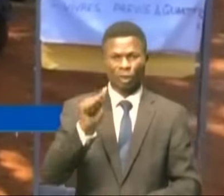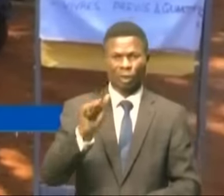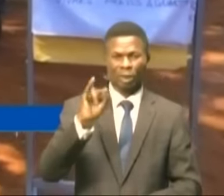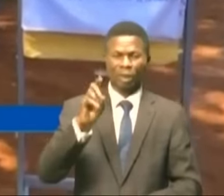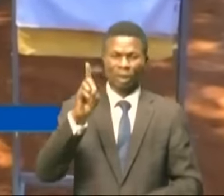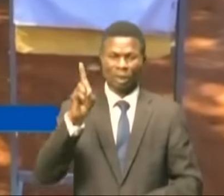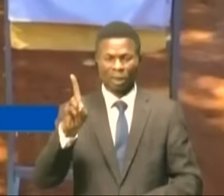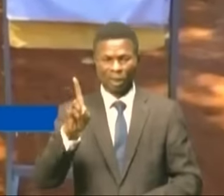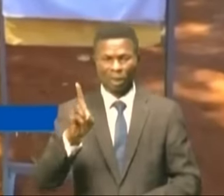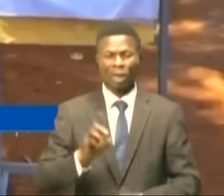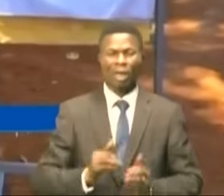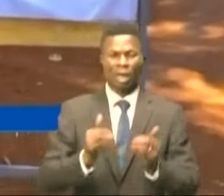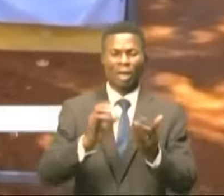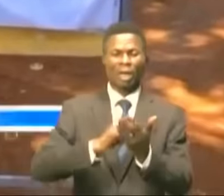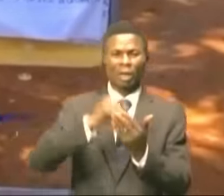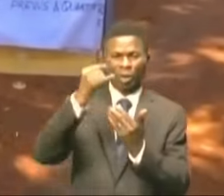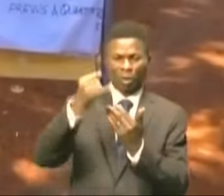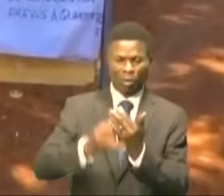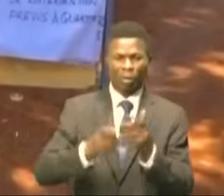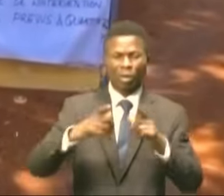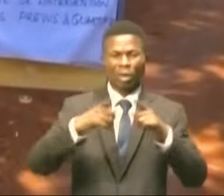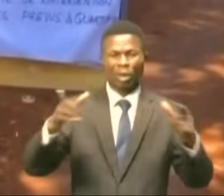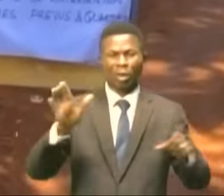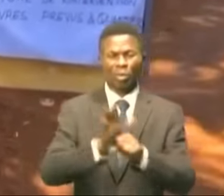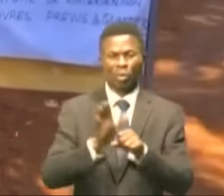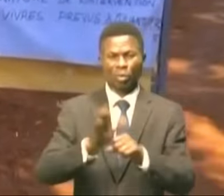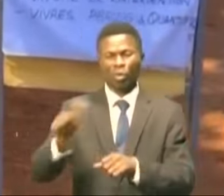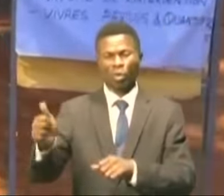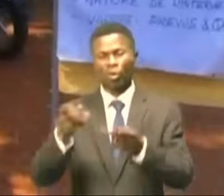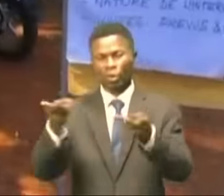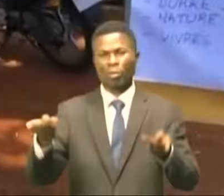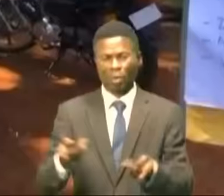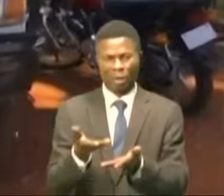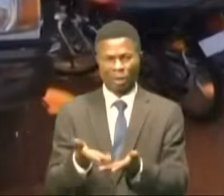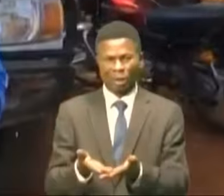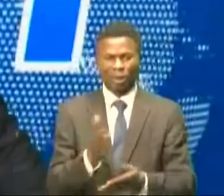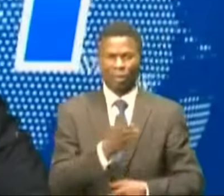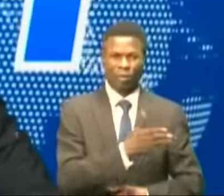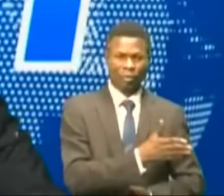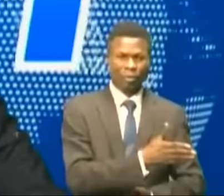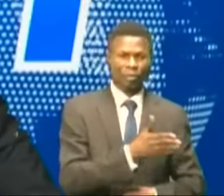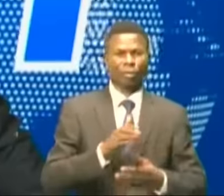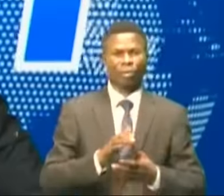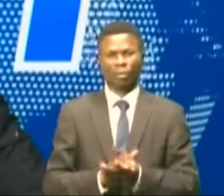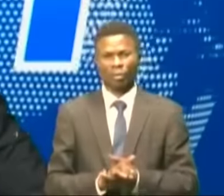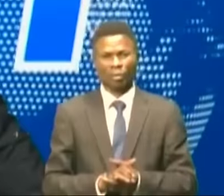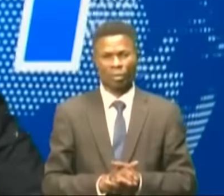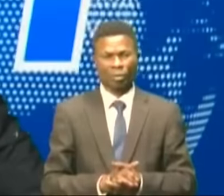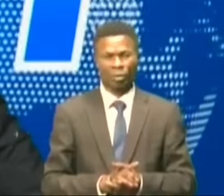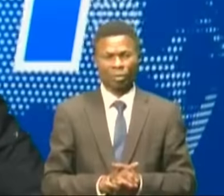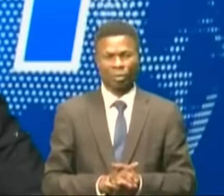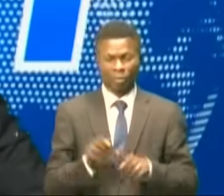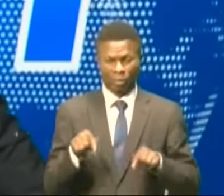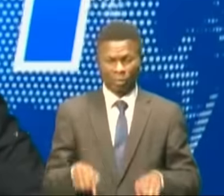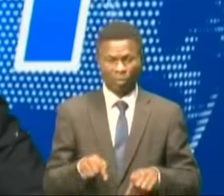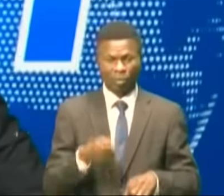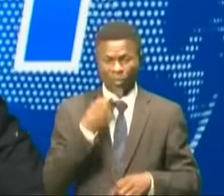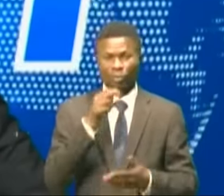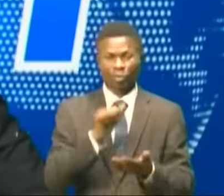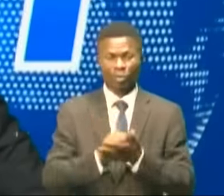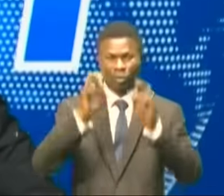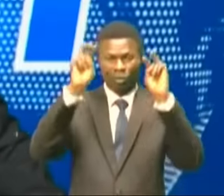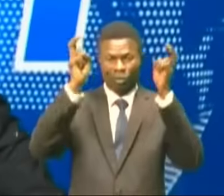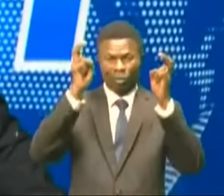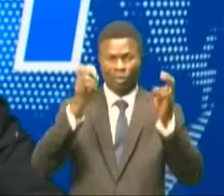compte élargir son rayon d'action dans plusieurs autres zones. Je reviens sur ce que je disais au